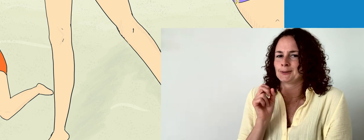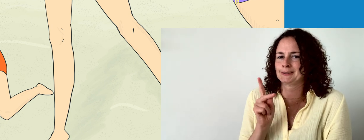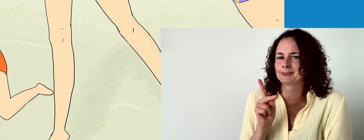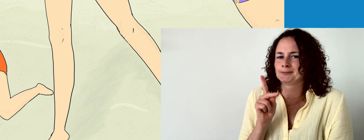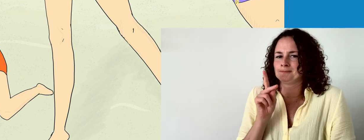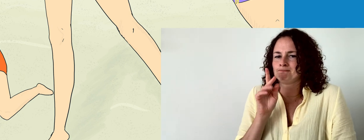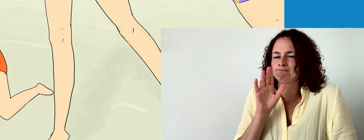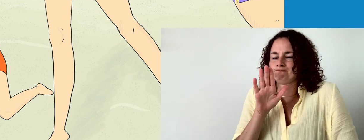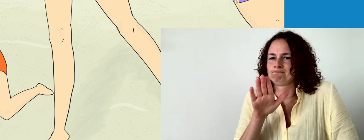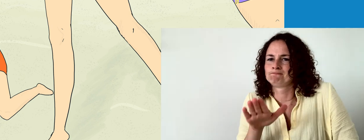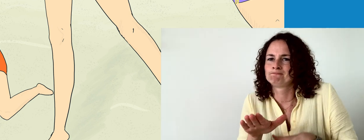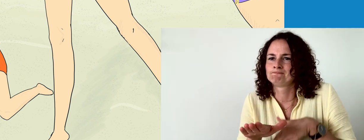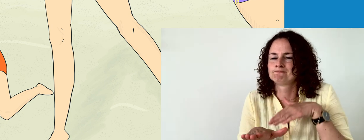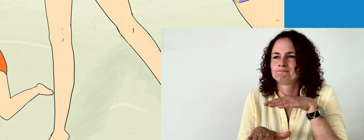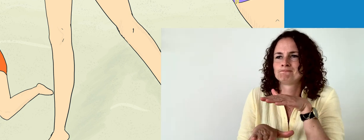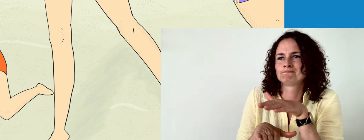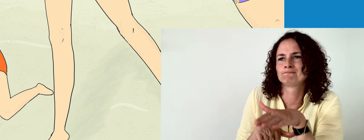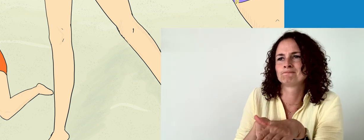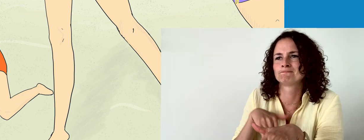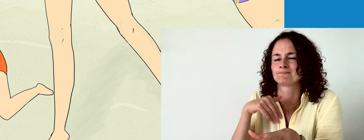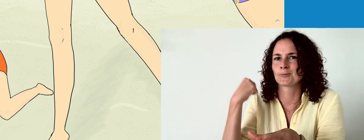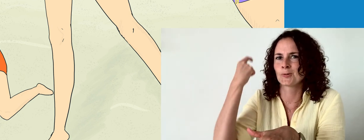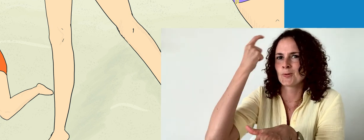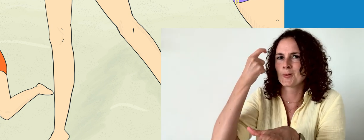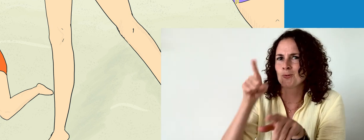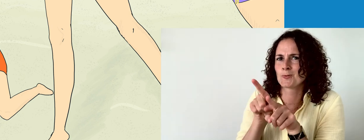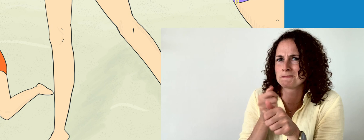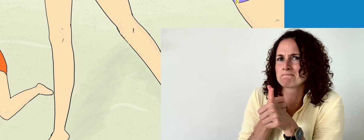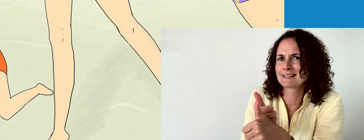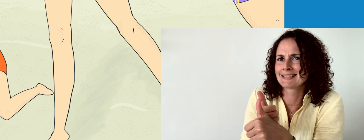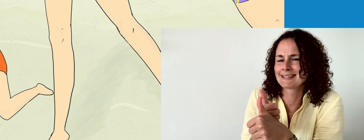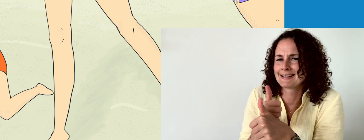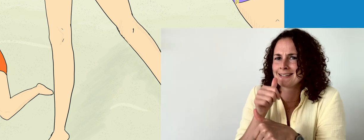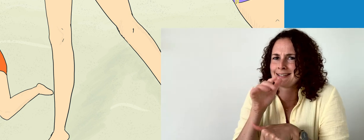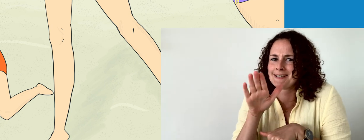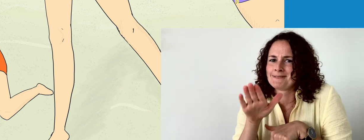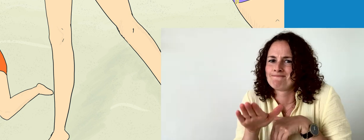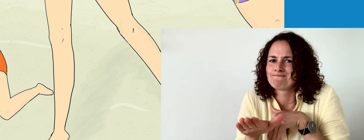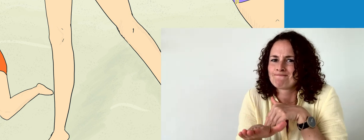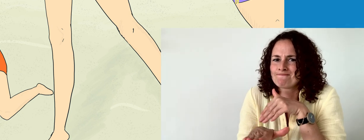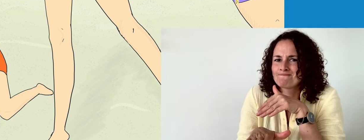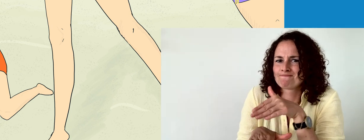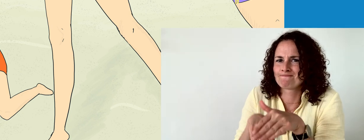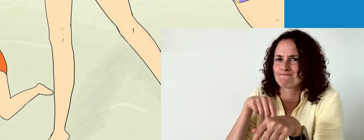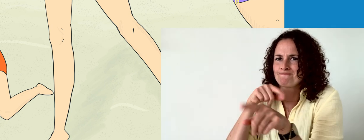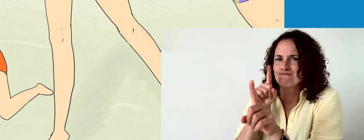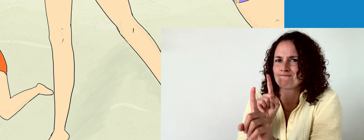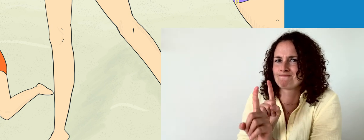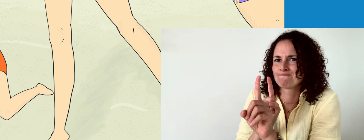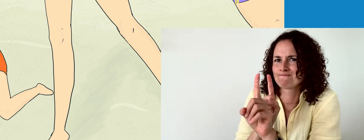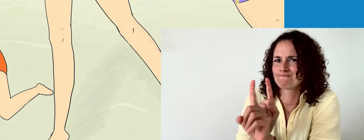volgen Mama stapt aarzelend richting water Ode in haar sporen